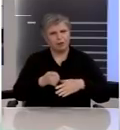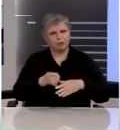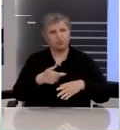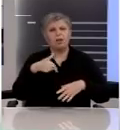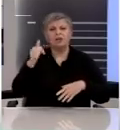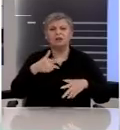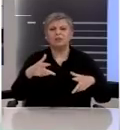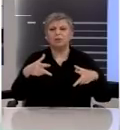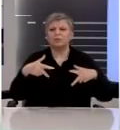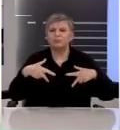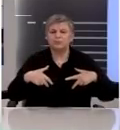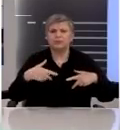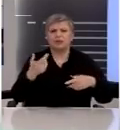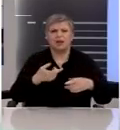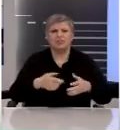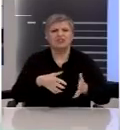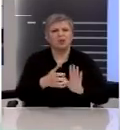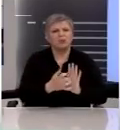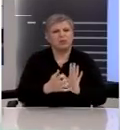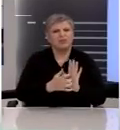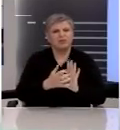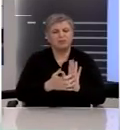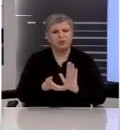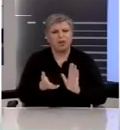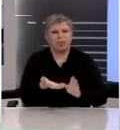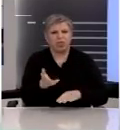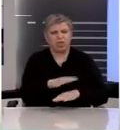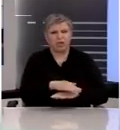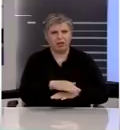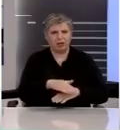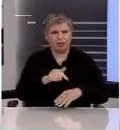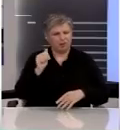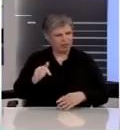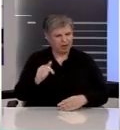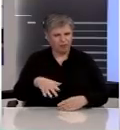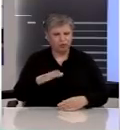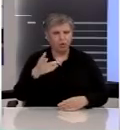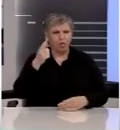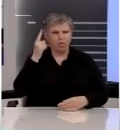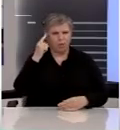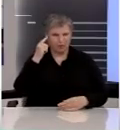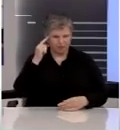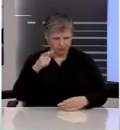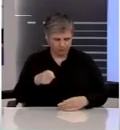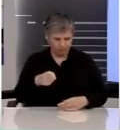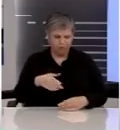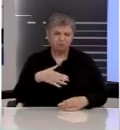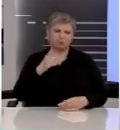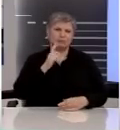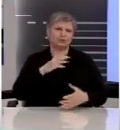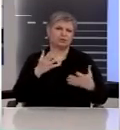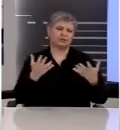Πλανάστε πλάνη νυχτρά. Και είναι αυτή σας η πλάνη που σας οδηγεί να